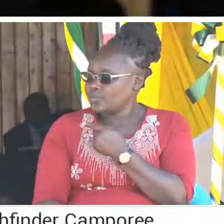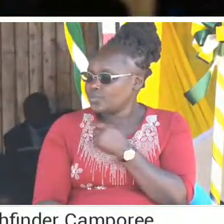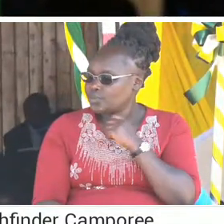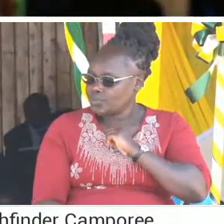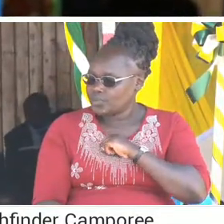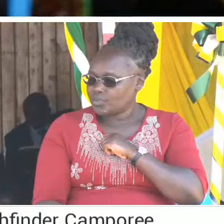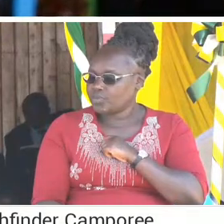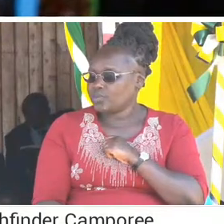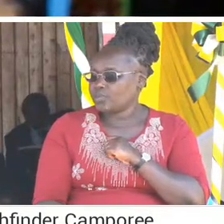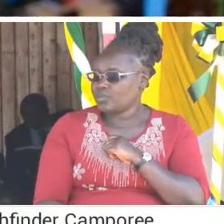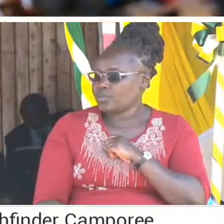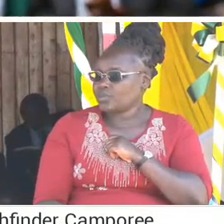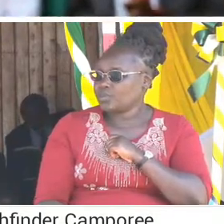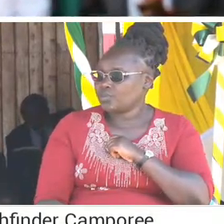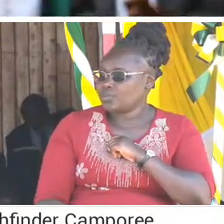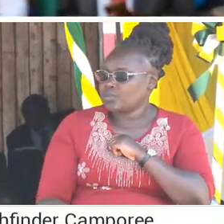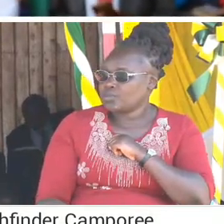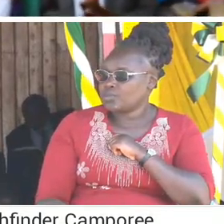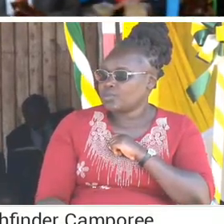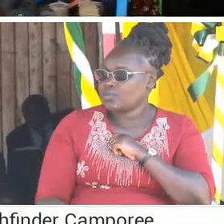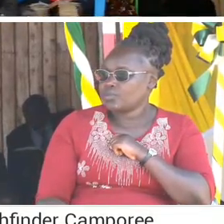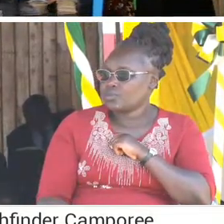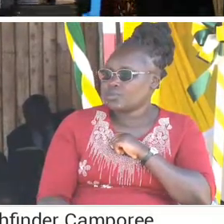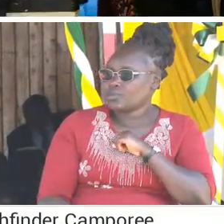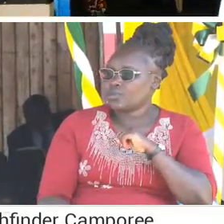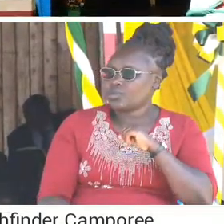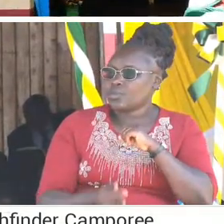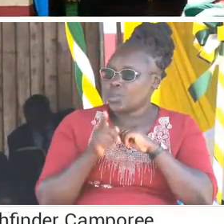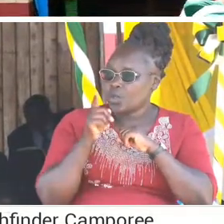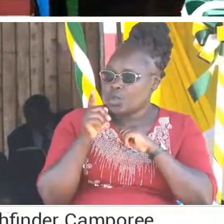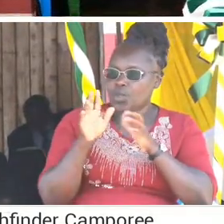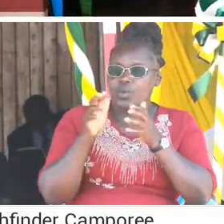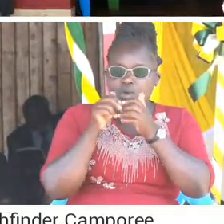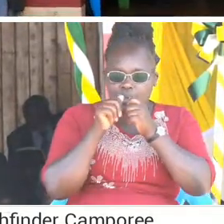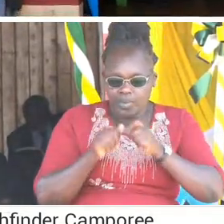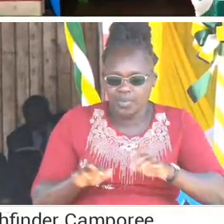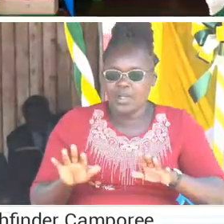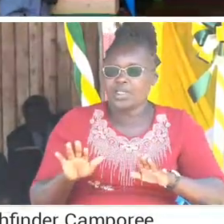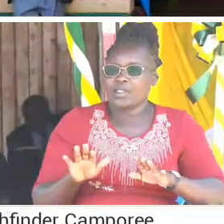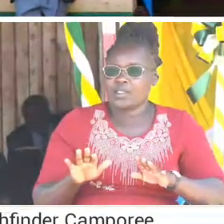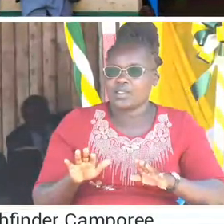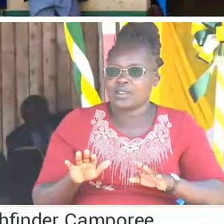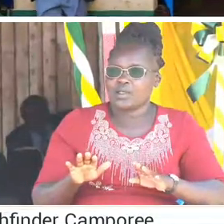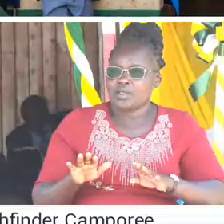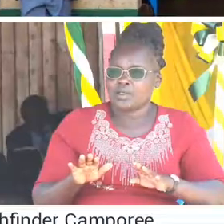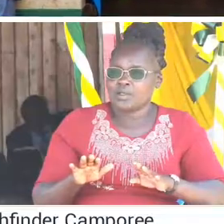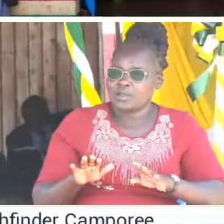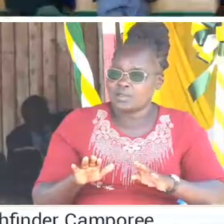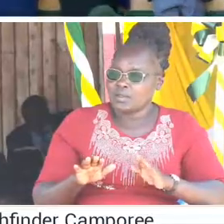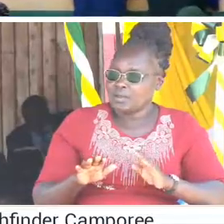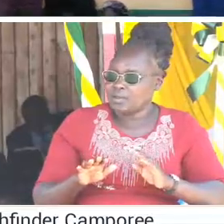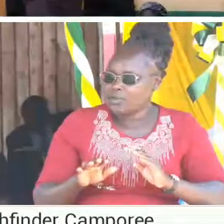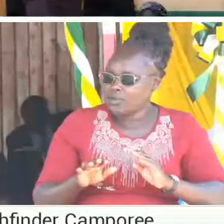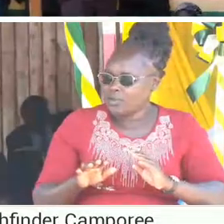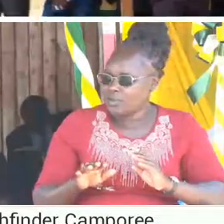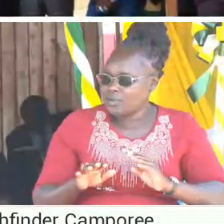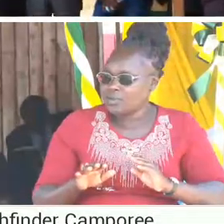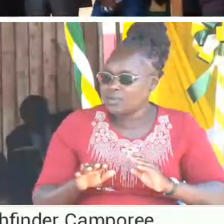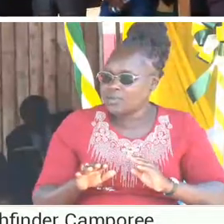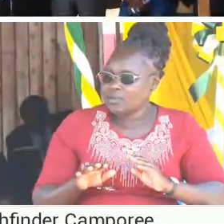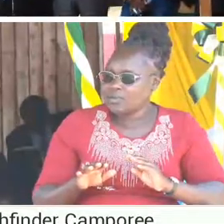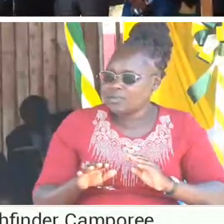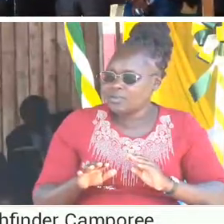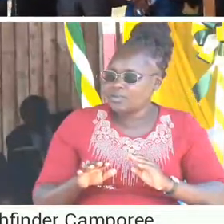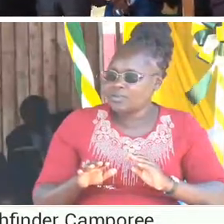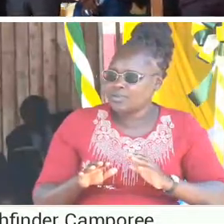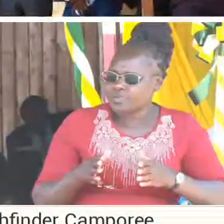Samani. Hata utabarikiwa uzao wa tumbo lako na uzao wa nchi yako. Hata uzao wa tumbo lako wewe mama uliyetutembelea leo. Na uzao wa